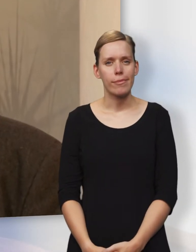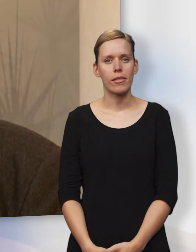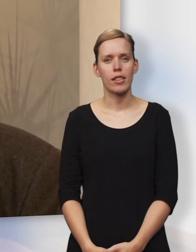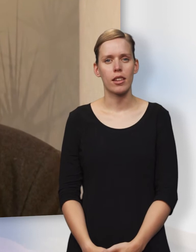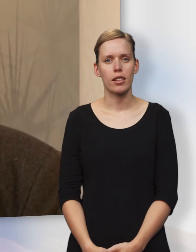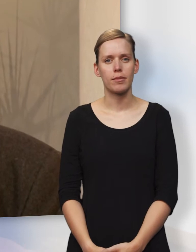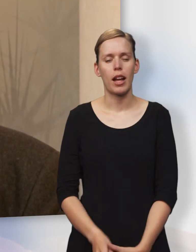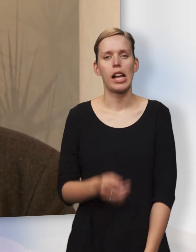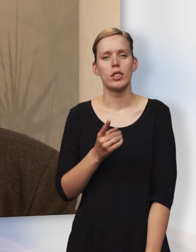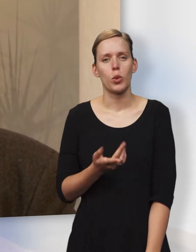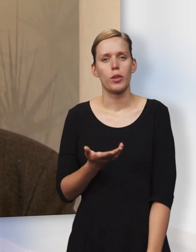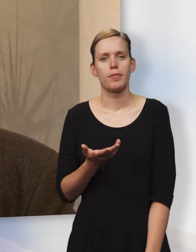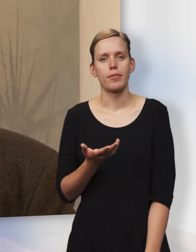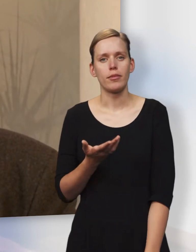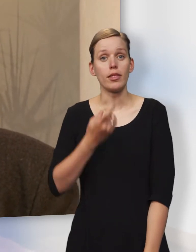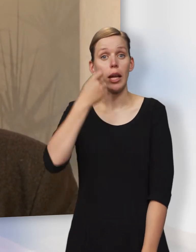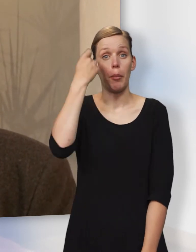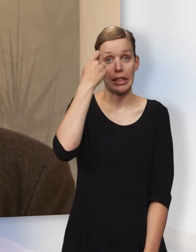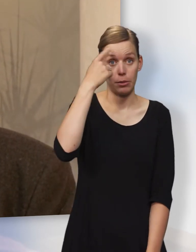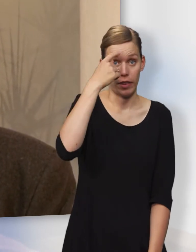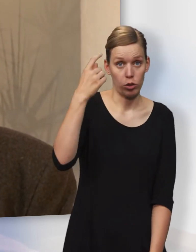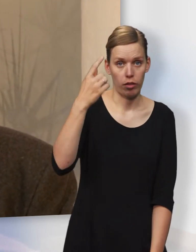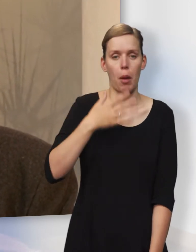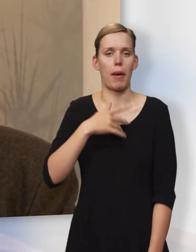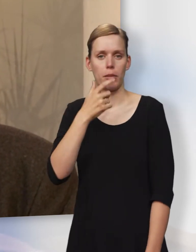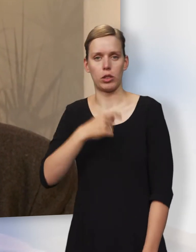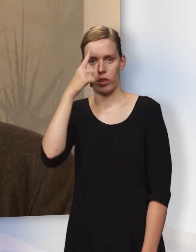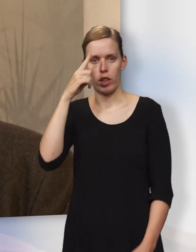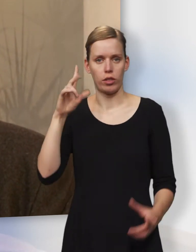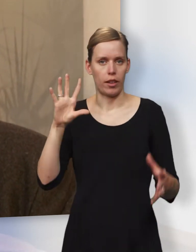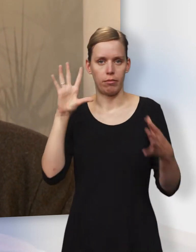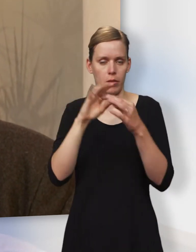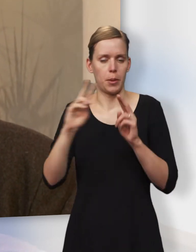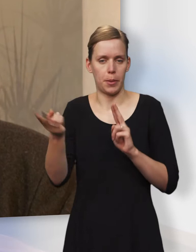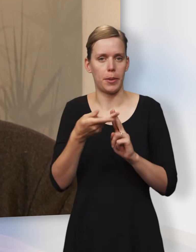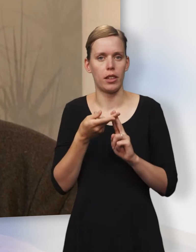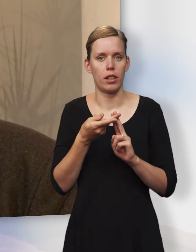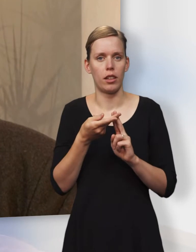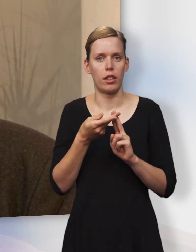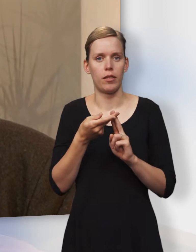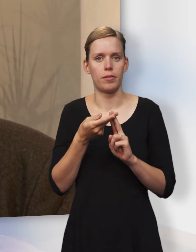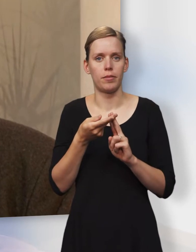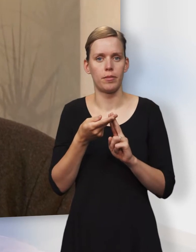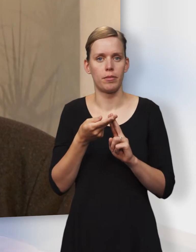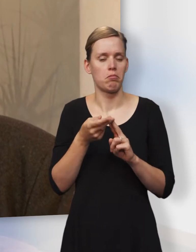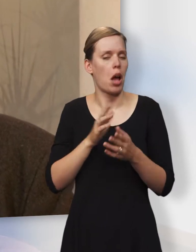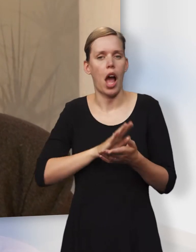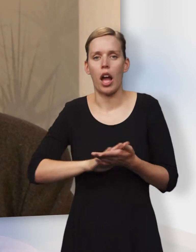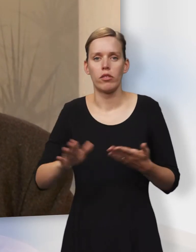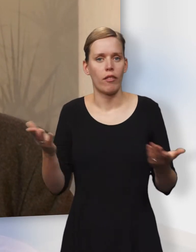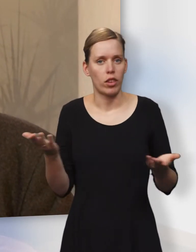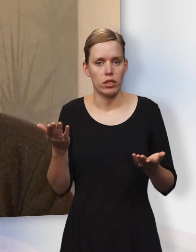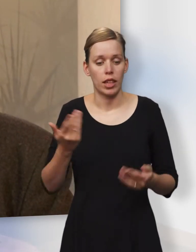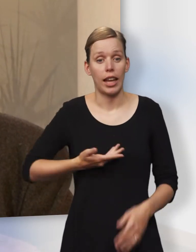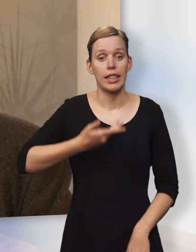Also die Betriebsphilosophie und auch meine persönliche, das ist ganz einfach. Geben